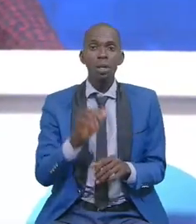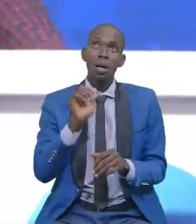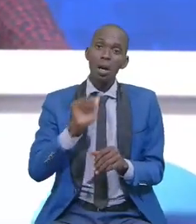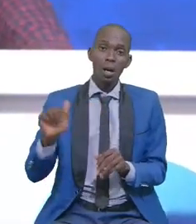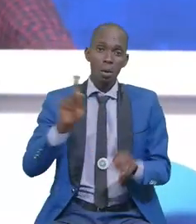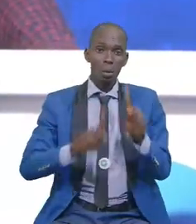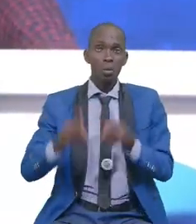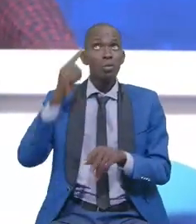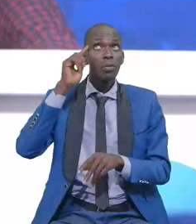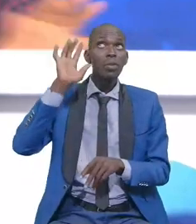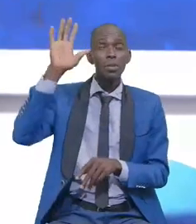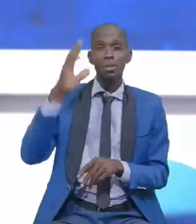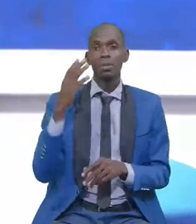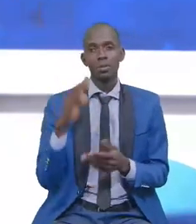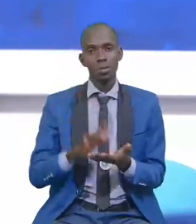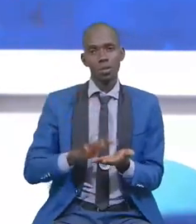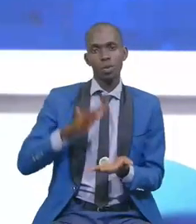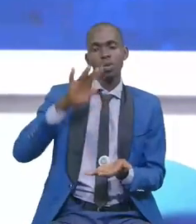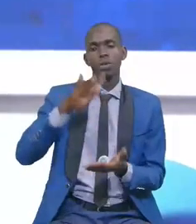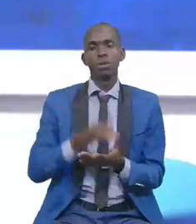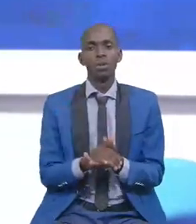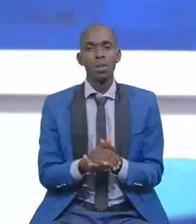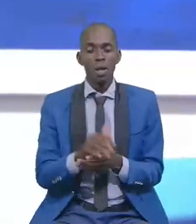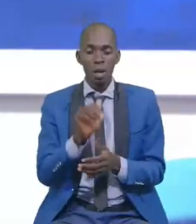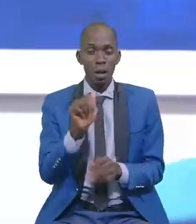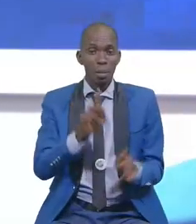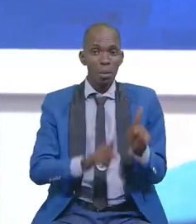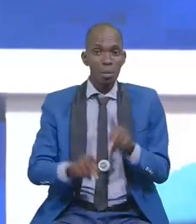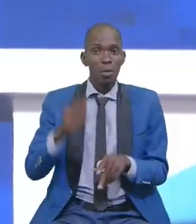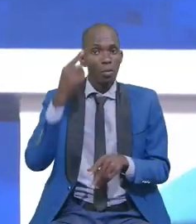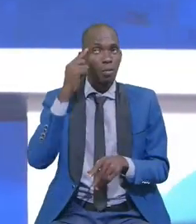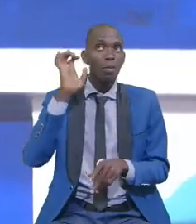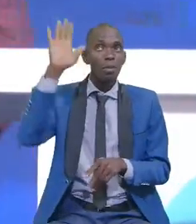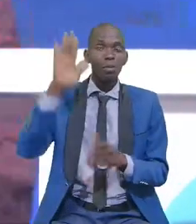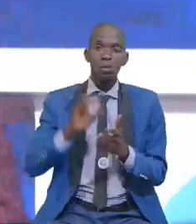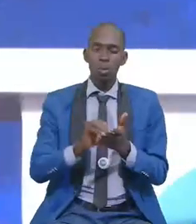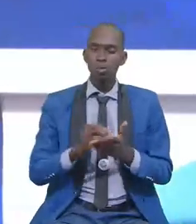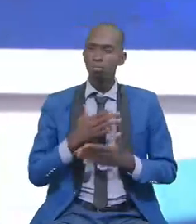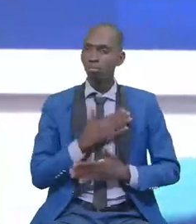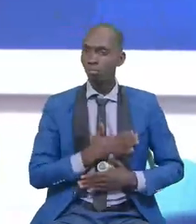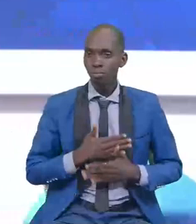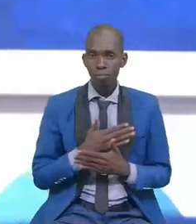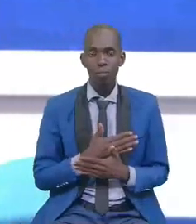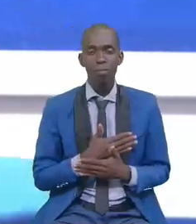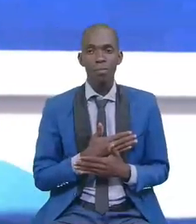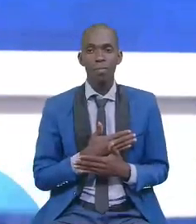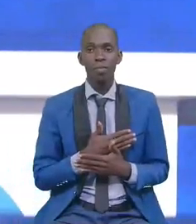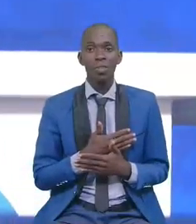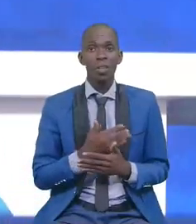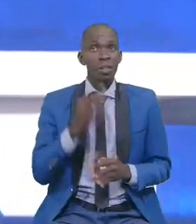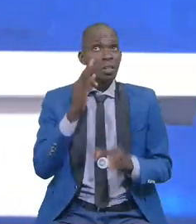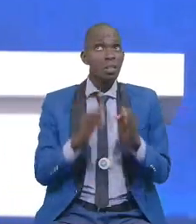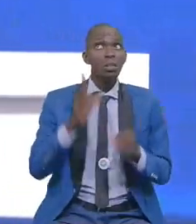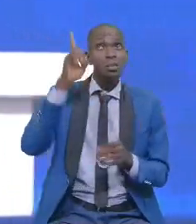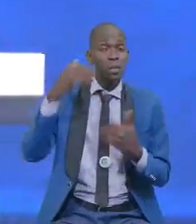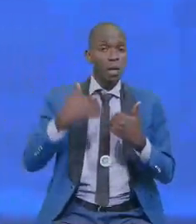Choisir du milieu d'eux un peuple pour sa gloire. Un peuple pour son plaisir. S'il n'a pas